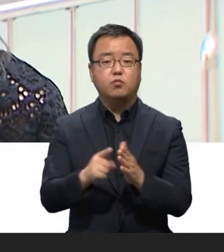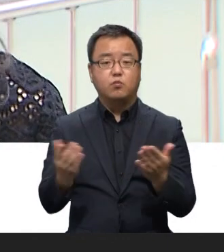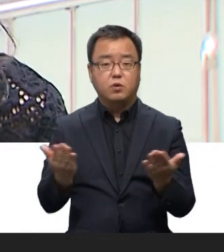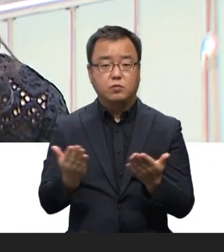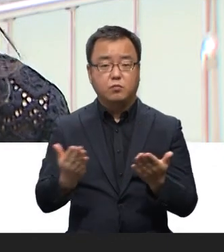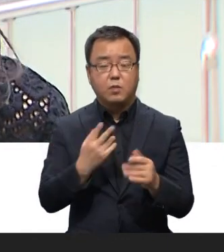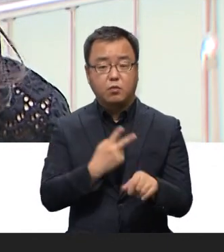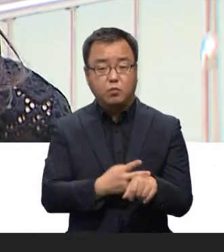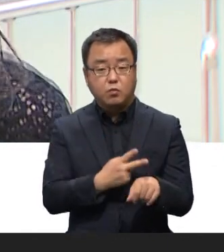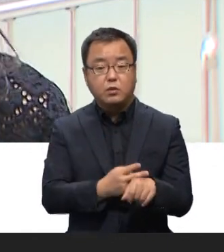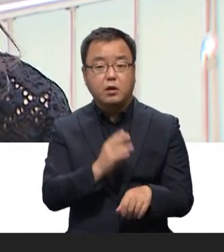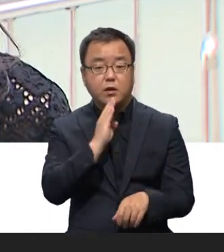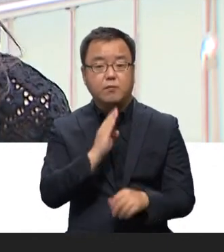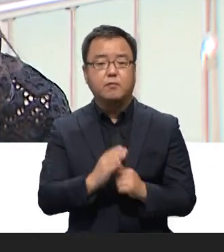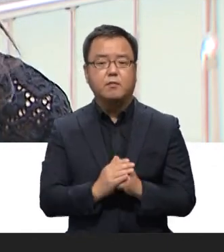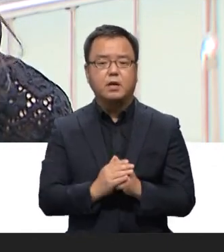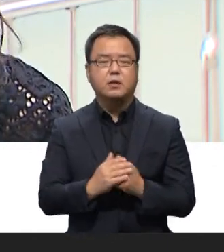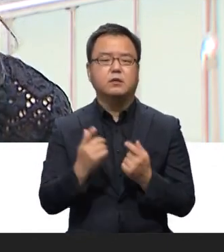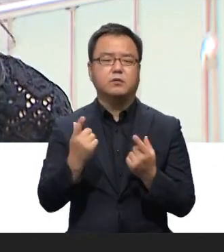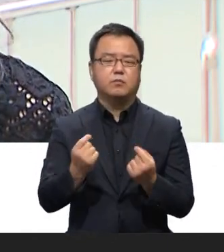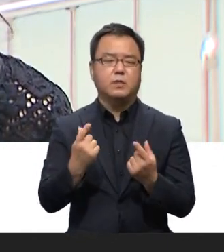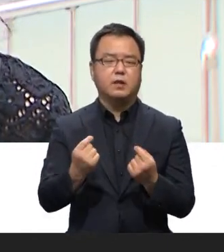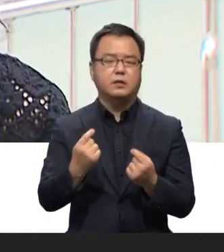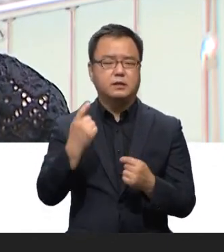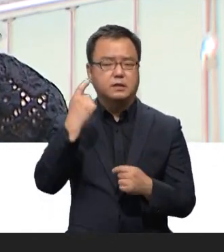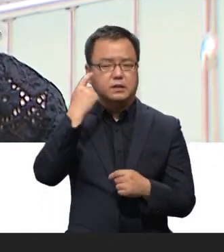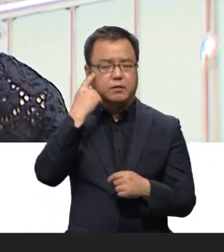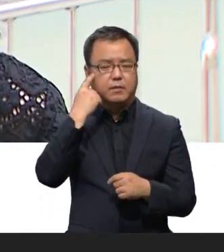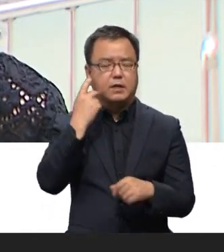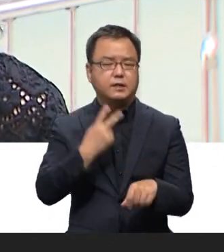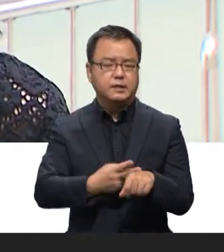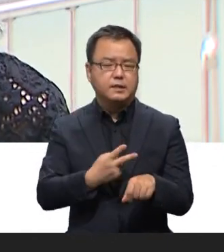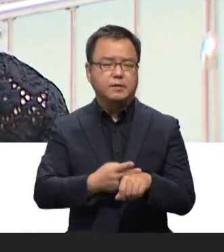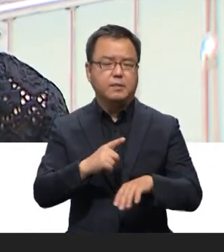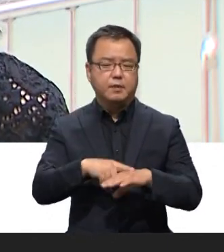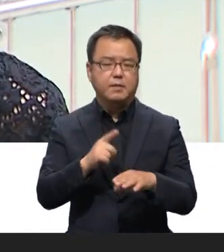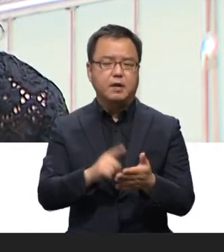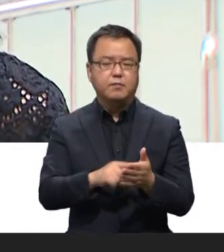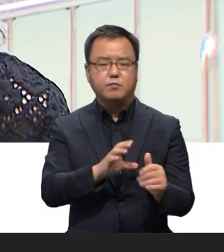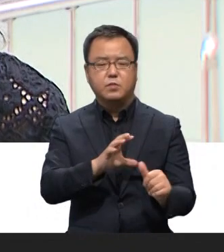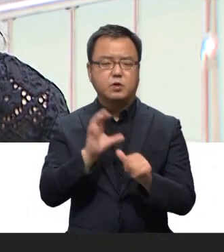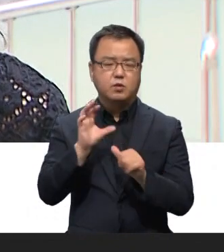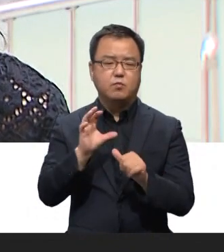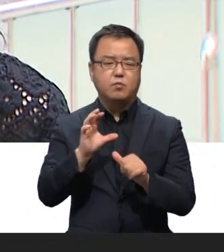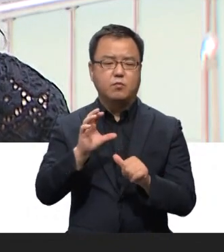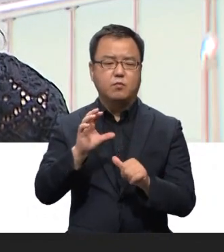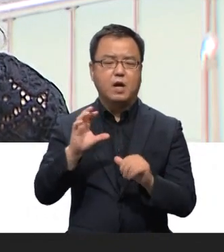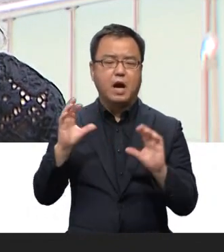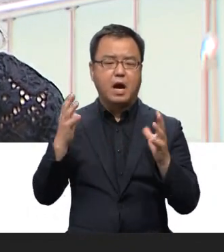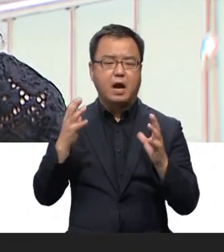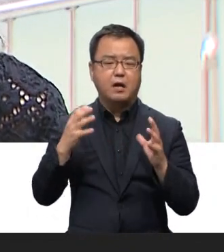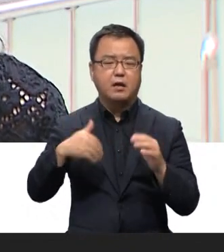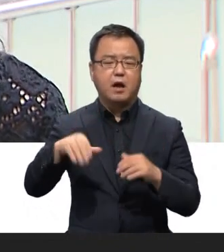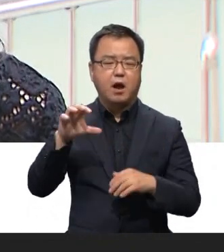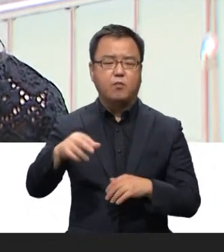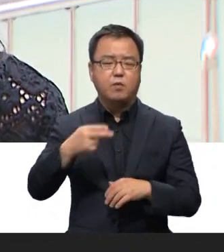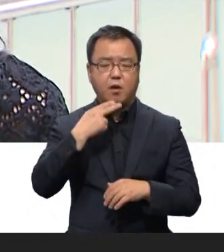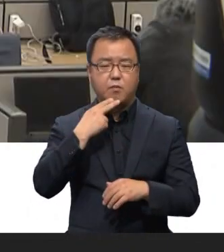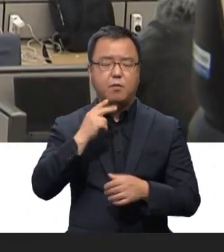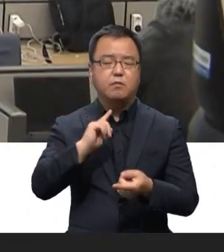표사가 해야죠 그런 선생님 들의 심리를 이용해서 그냥 애들 밖에 없으니까 맡아서 라는